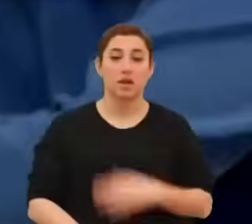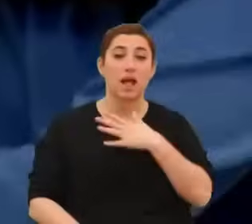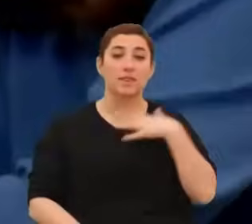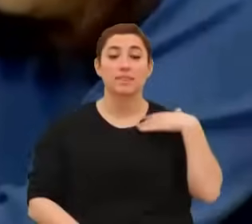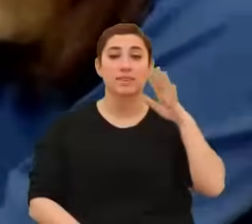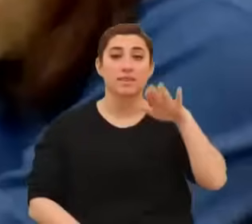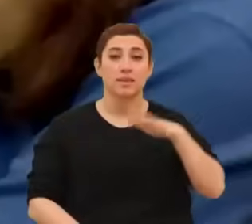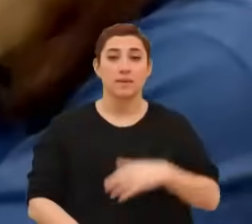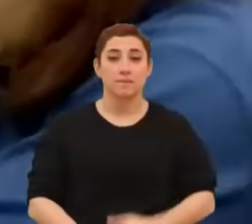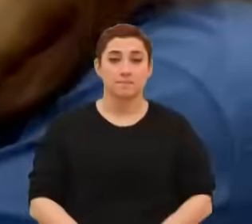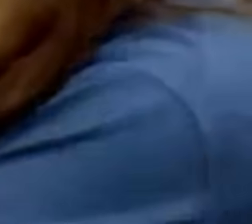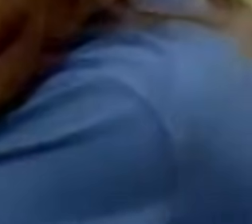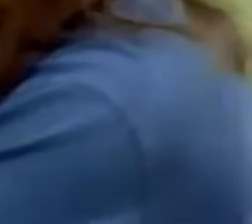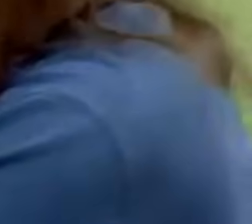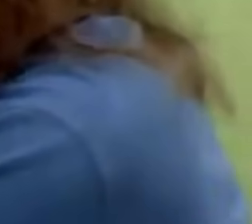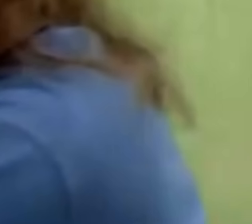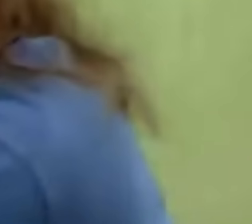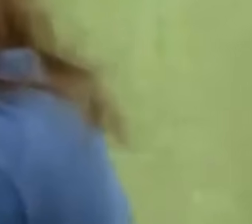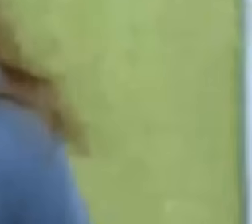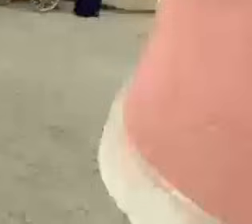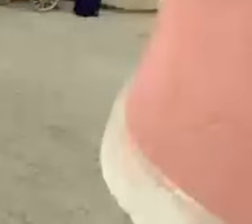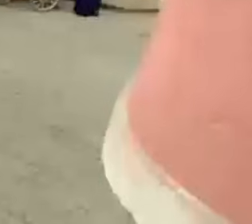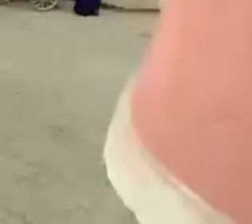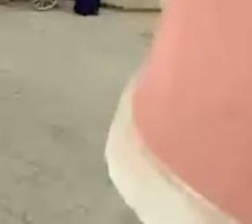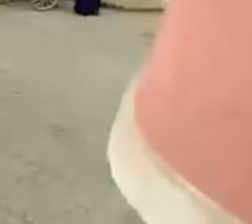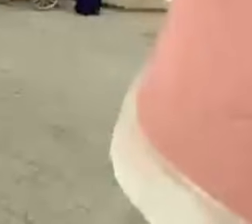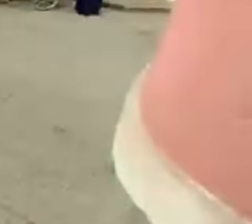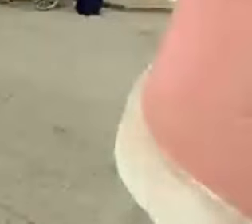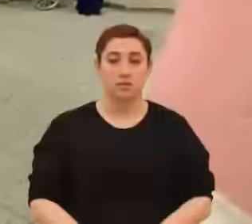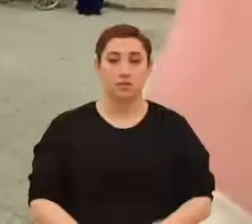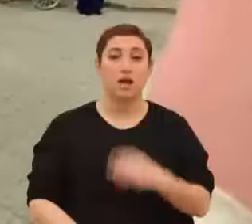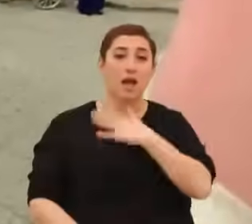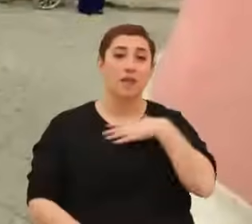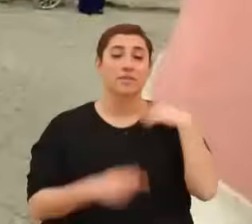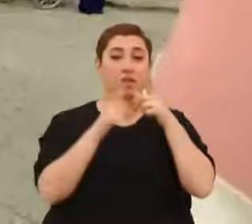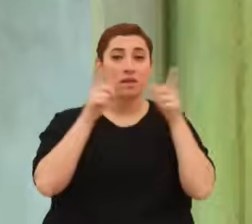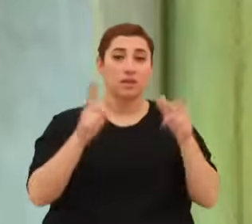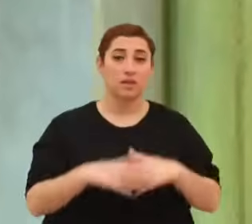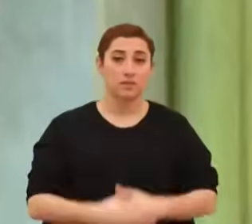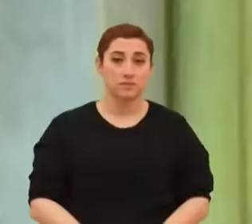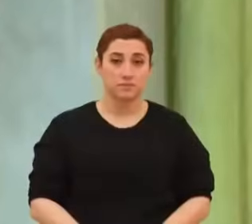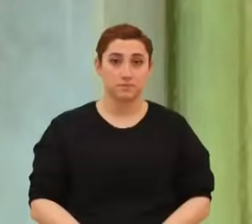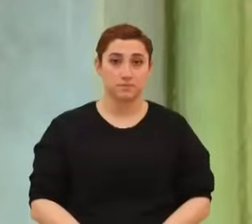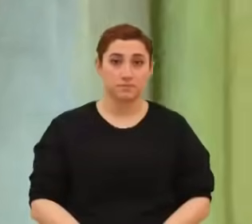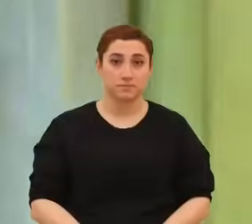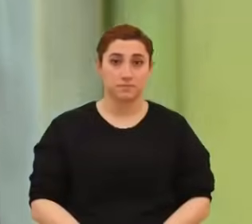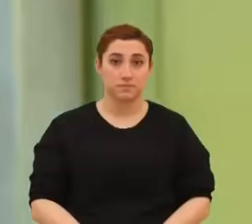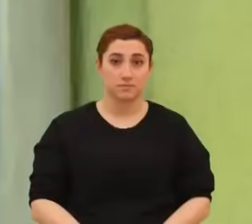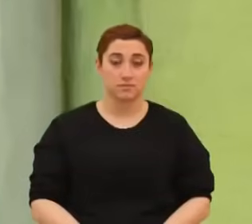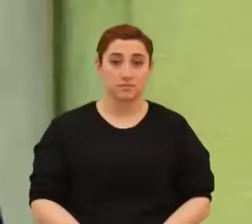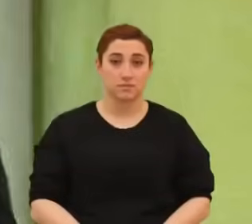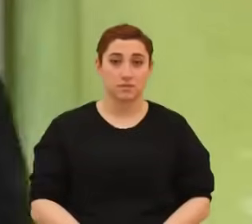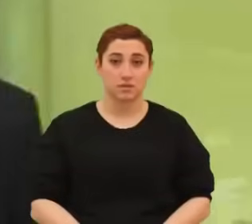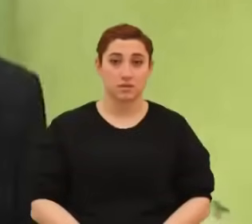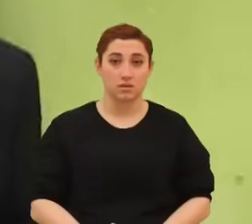Anne. Çağatay koçu almış pencere demirlerine bağlıyor. Anne. Fehri apartmandan